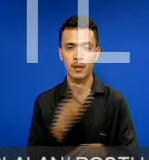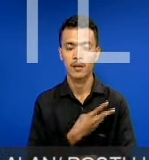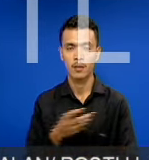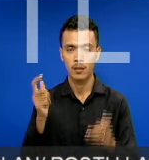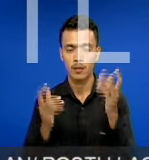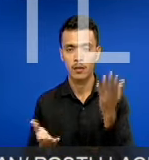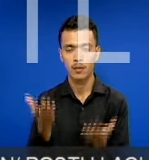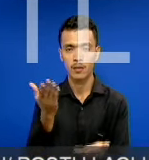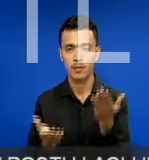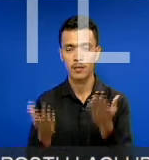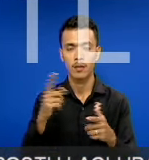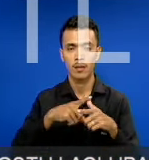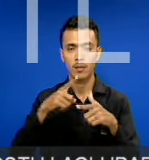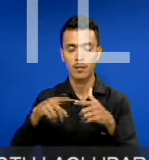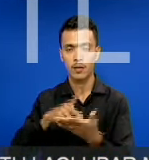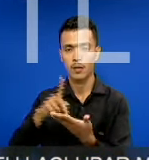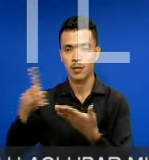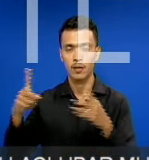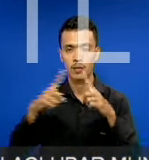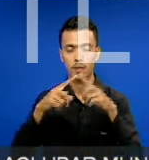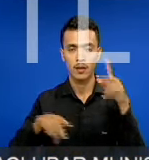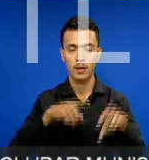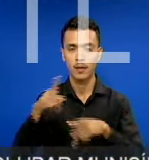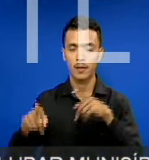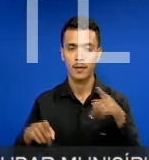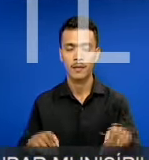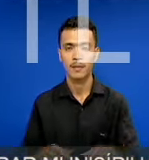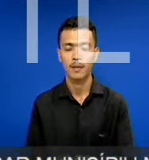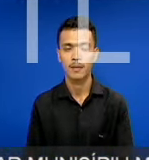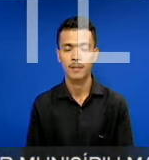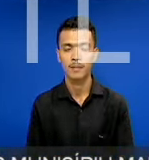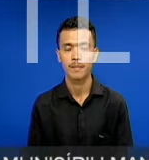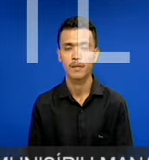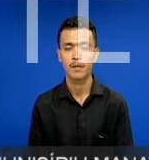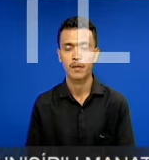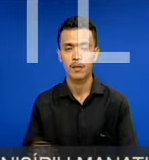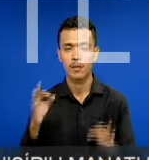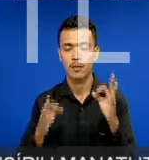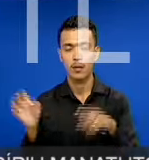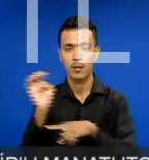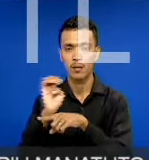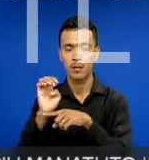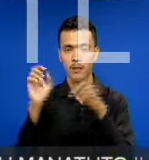ditimbang kita langsung bayar kepada masyarakat ini perekonomian masyarakat ini bisa bergerak jugai